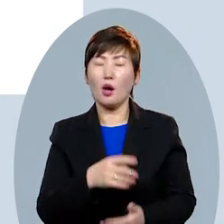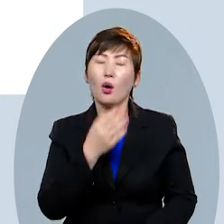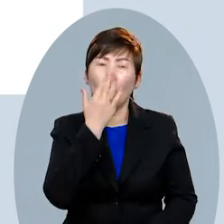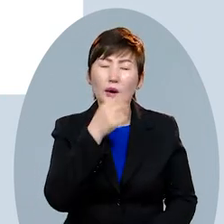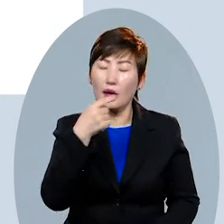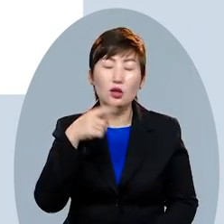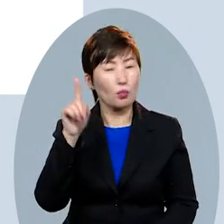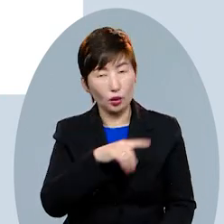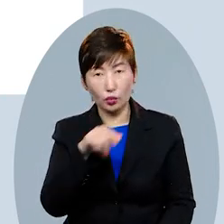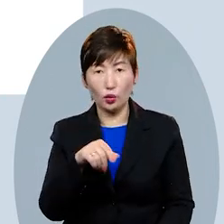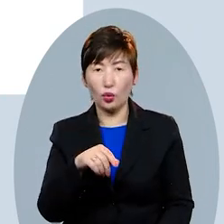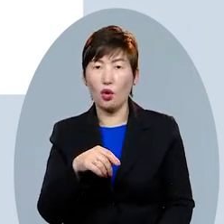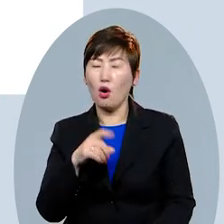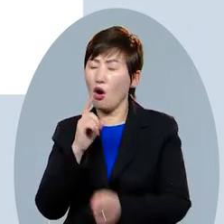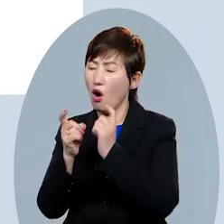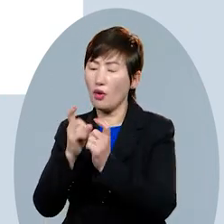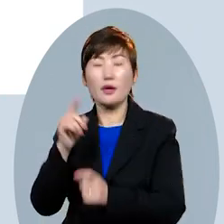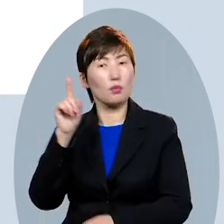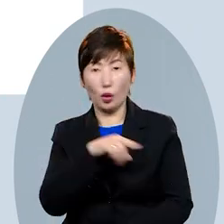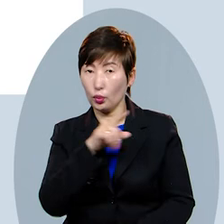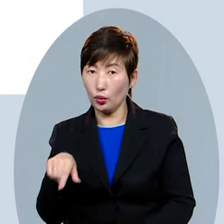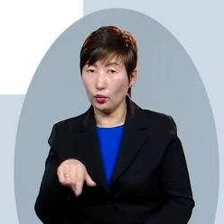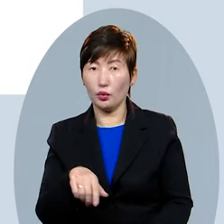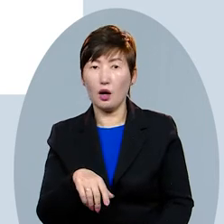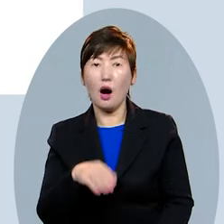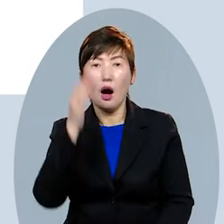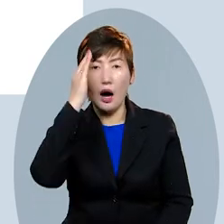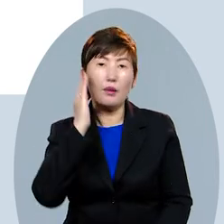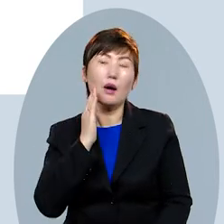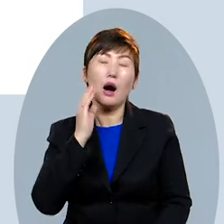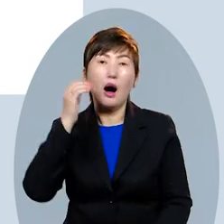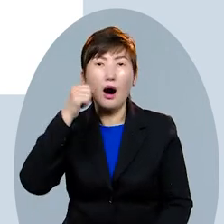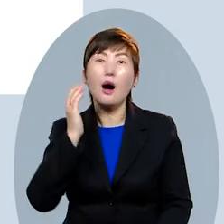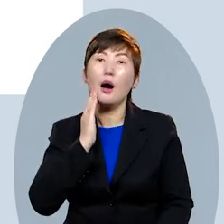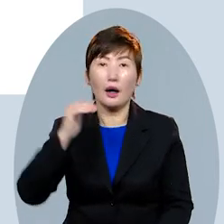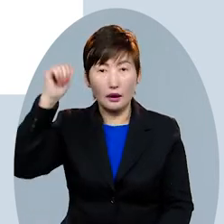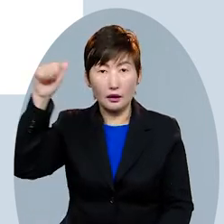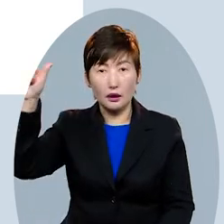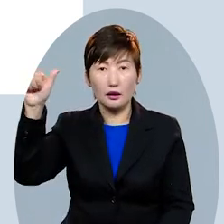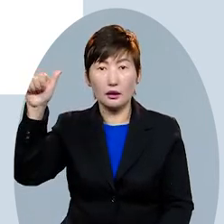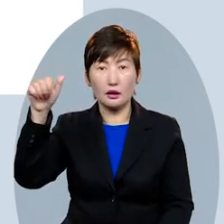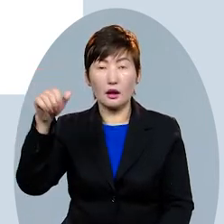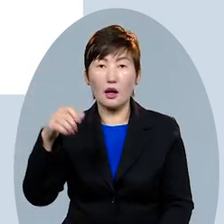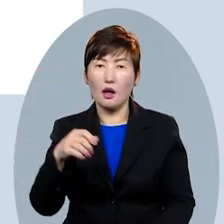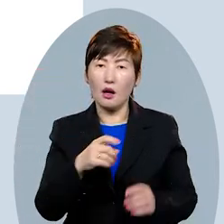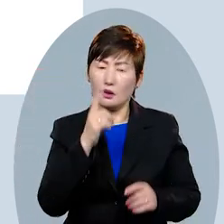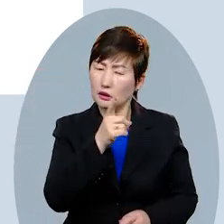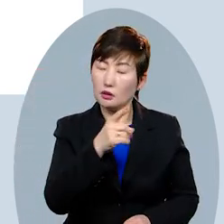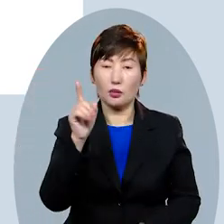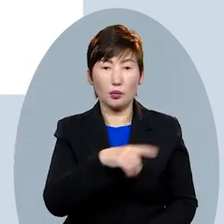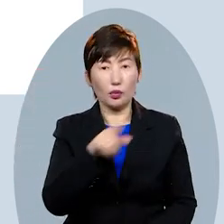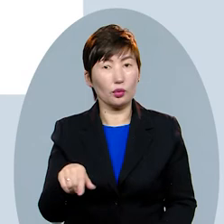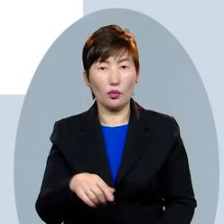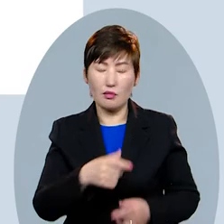худал хилдэггүй, хүмүүсийн хооронд хов зөөдөггүй, аав ахыхаа дэргэд завлан суудаггүй, хүн рүү хуруугаа